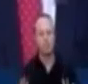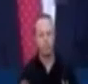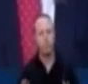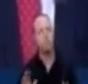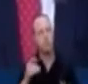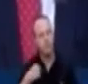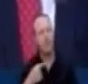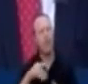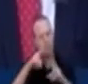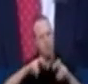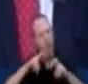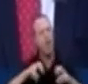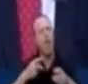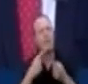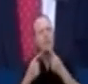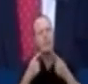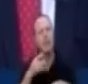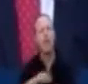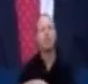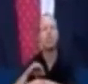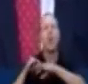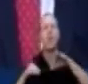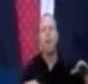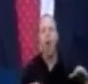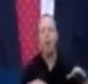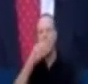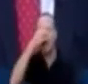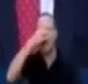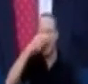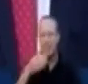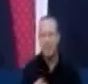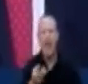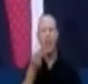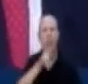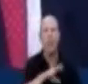מנתח את השיח, שמאלני, מסריח, תעמוד שמאלני,